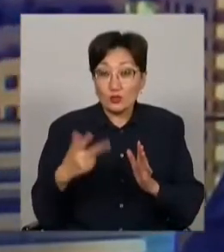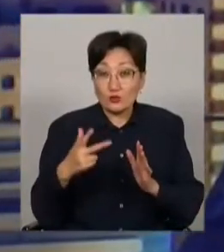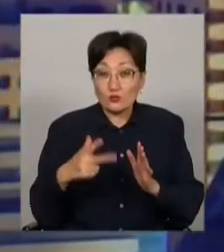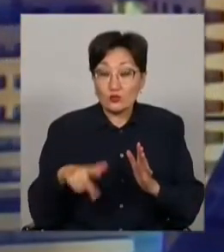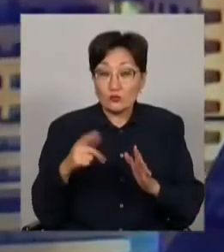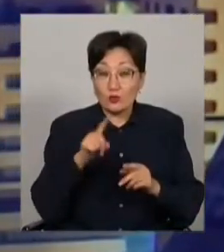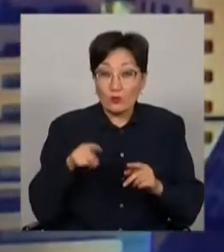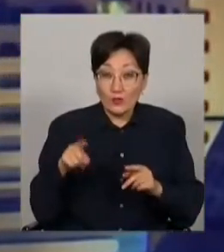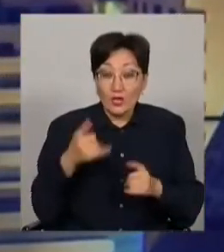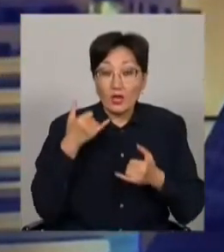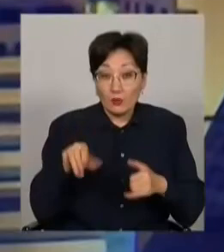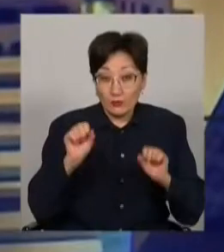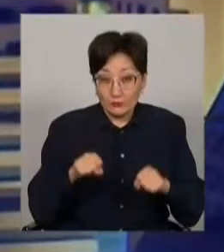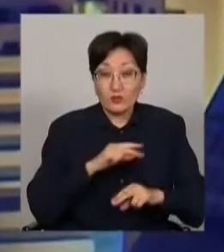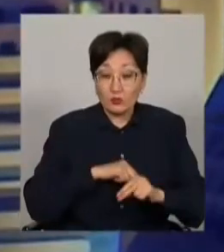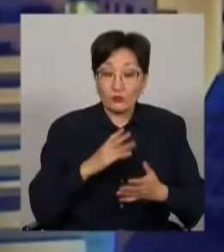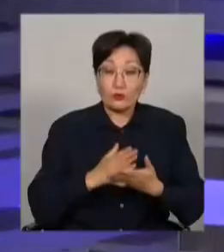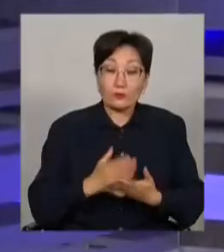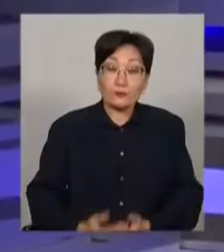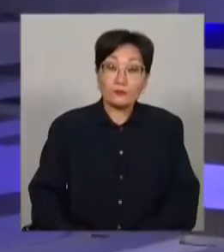777-046-3333 WhatsApp желісі де іске қосулар.